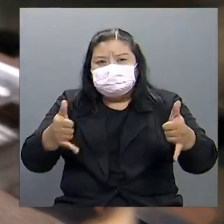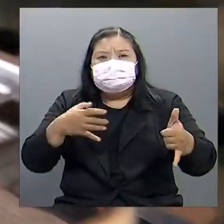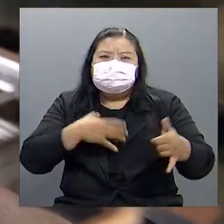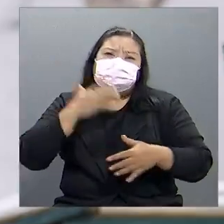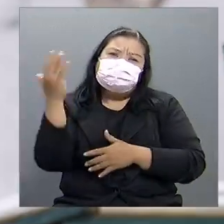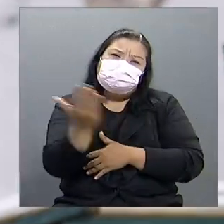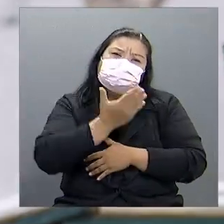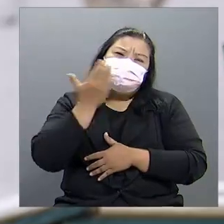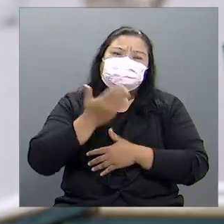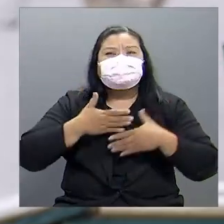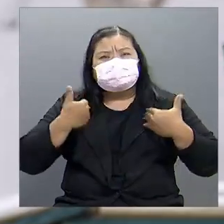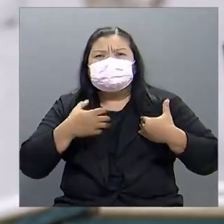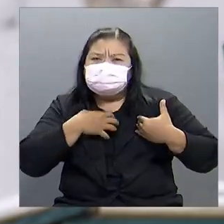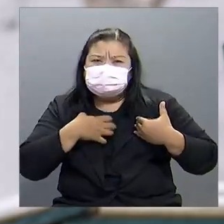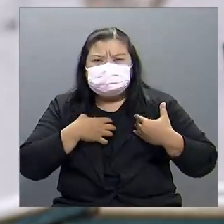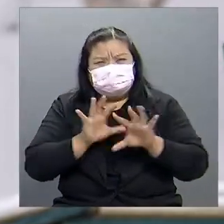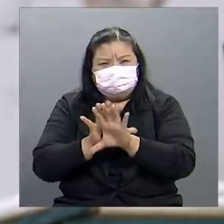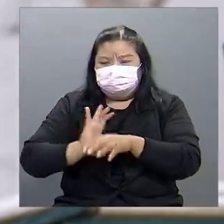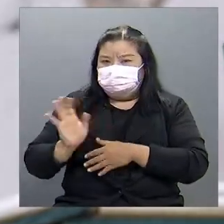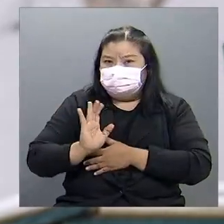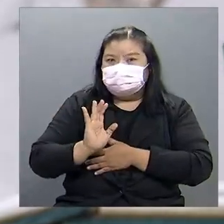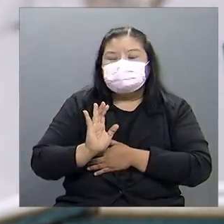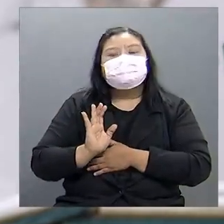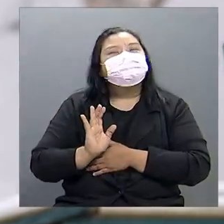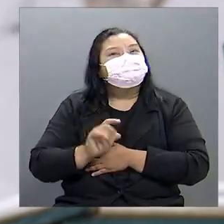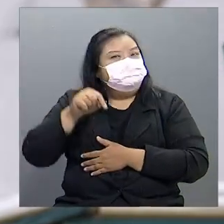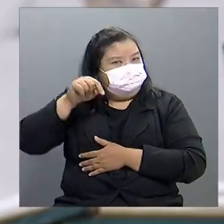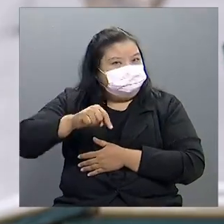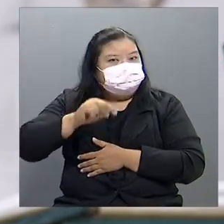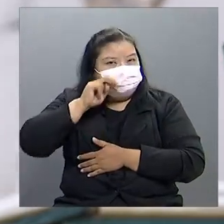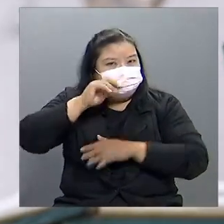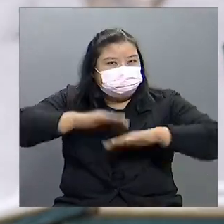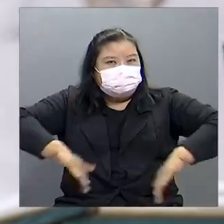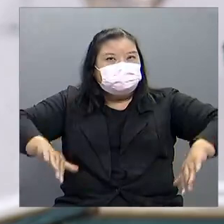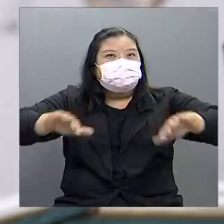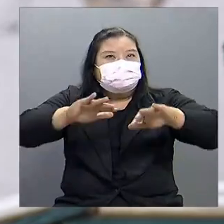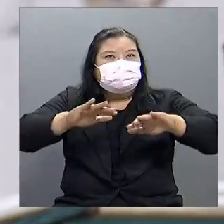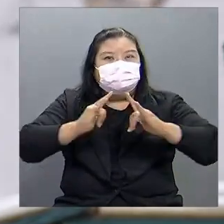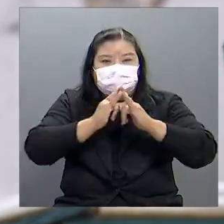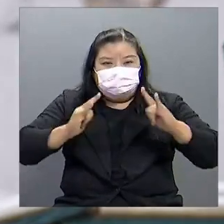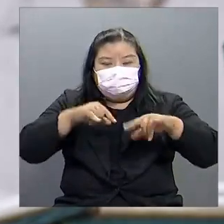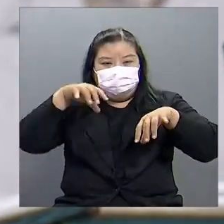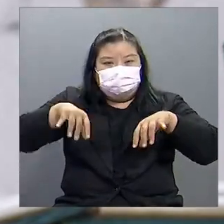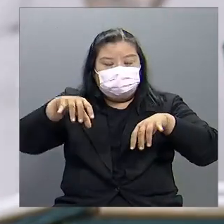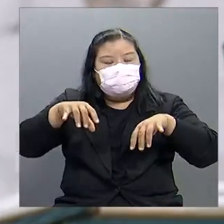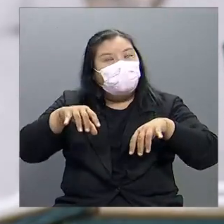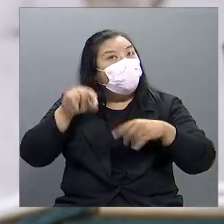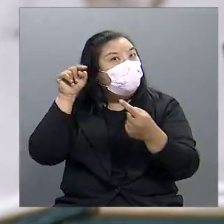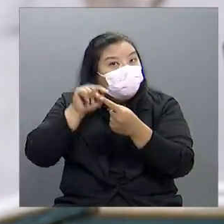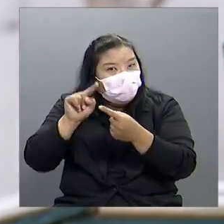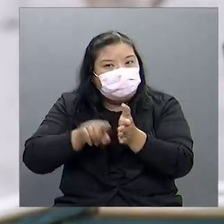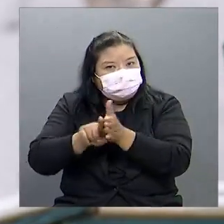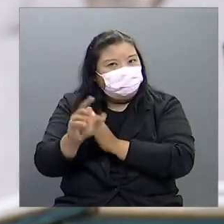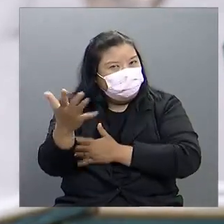สะดวกซึ่งพื้นที่ตรงนี้ริมทะเลสาบเนี่ยมันสอดคล้องกับกับสิ่งที่เขาต้องการพอดีเราก็เลย